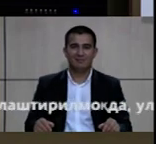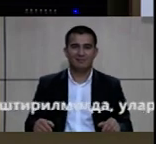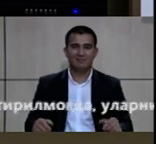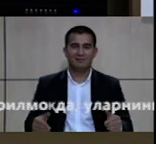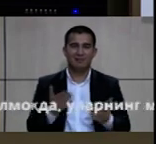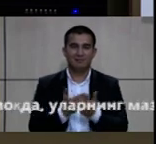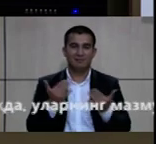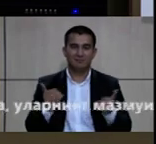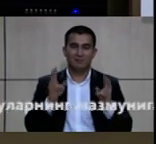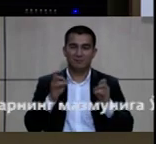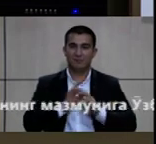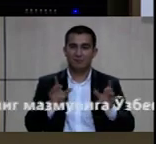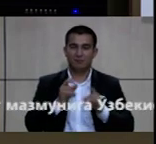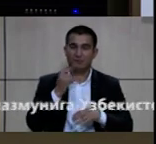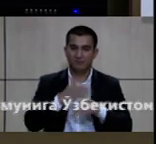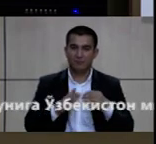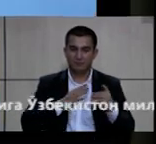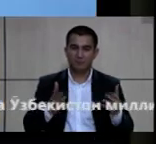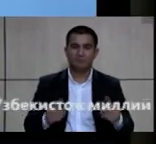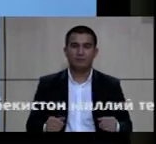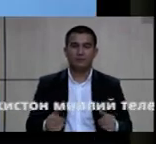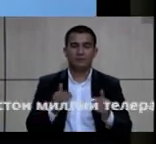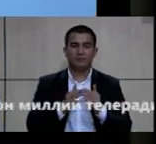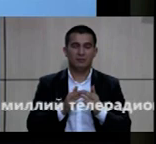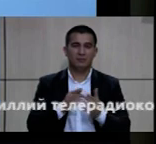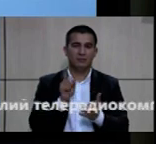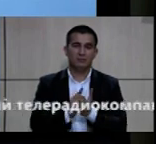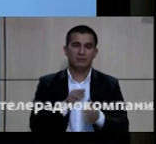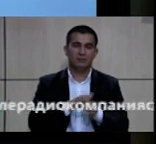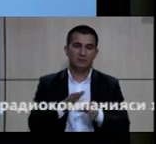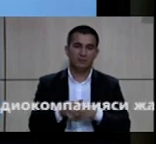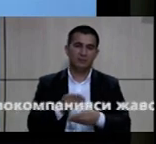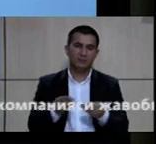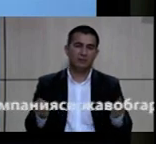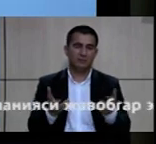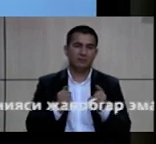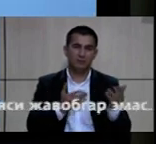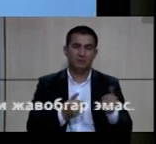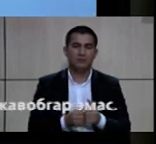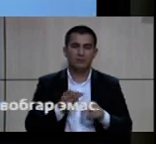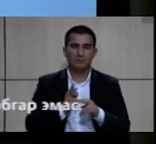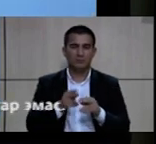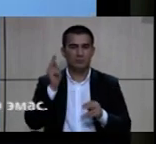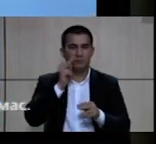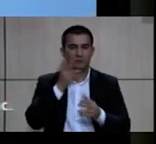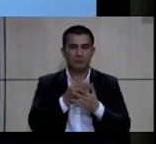Sizga bugungi mavzuyimiz tushunarli bo'lgan bo'lsa, mustaqil bajarish uchun topshiriqlar oling.